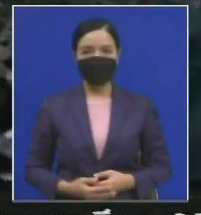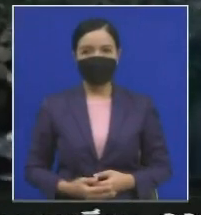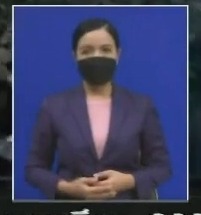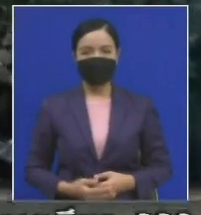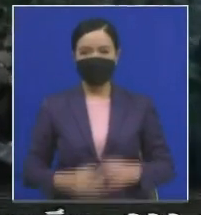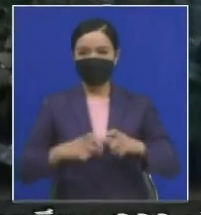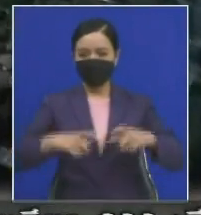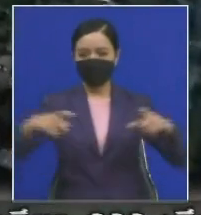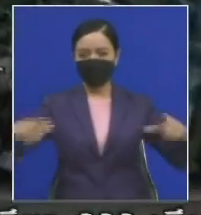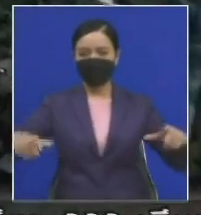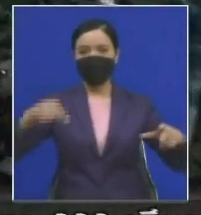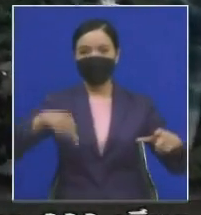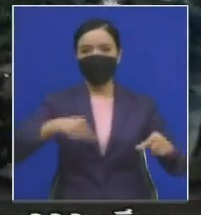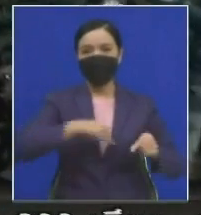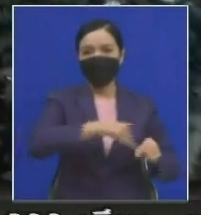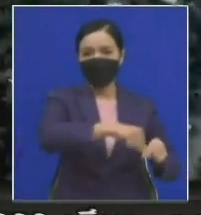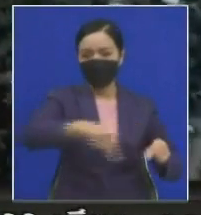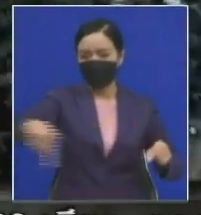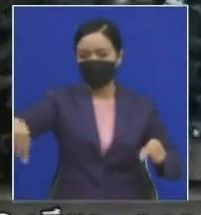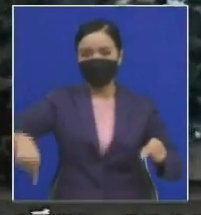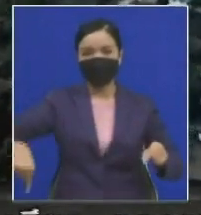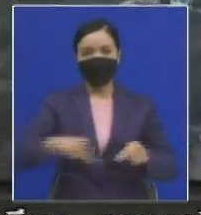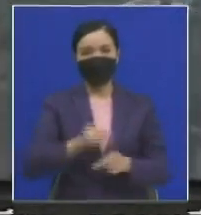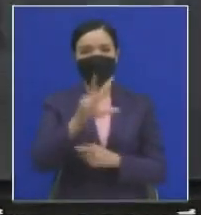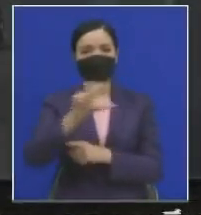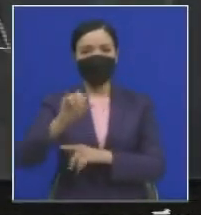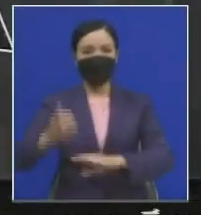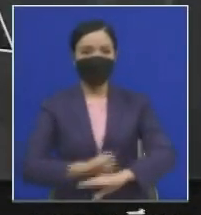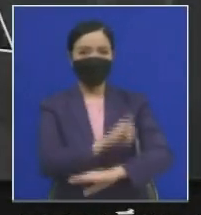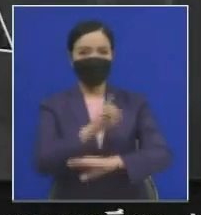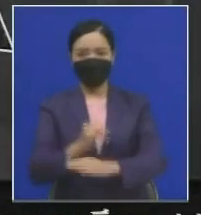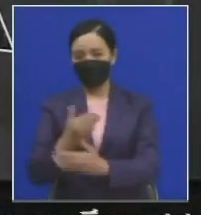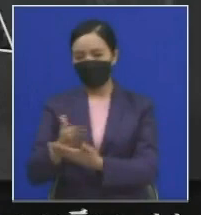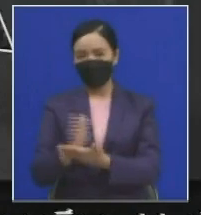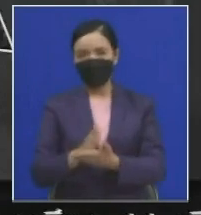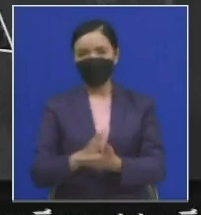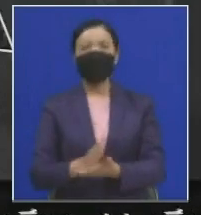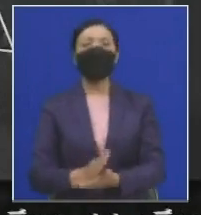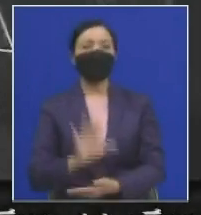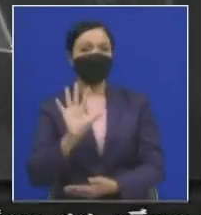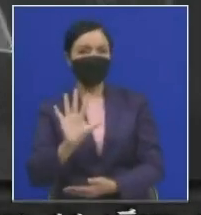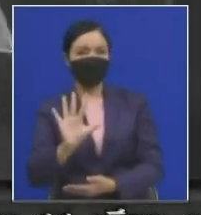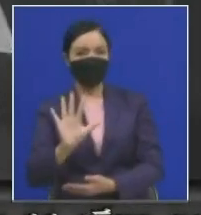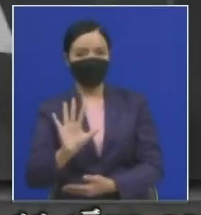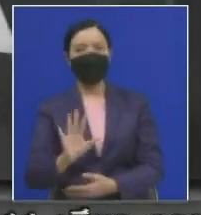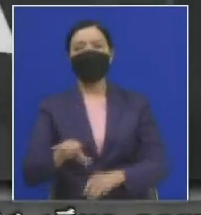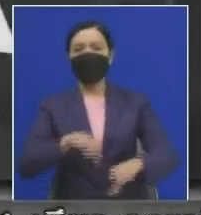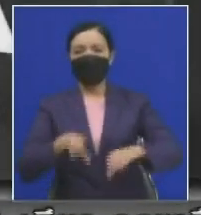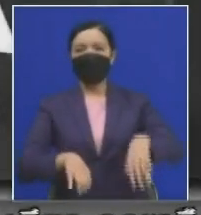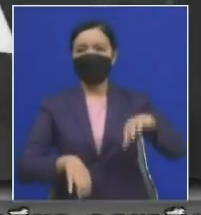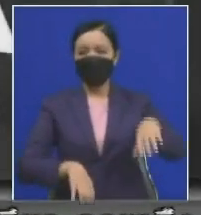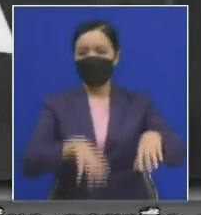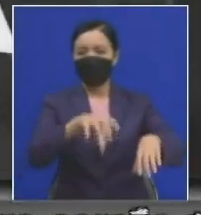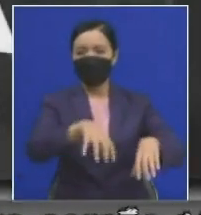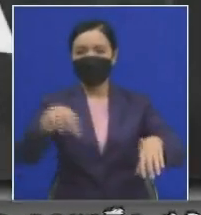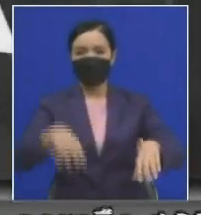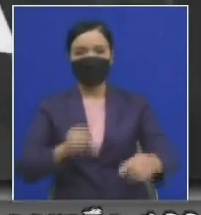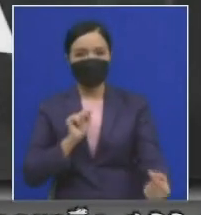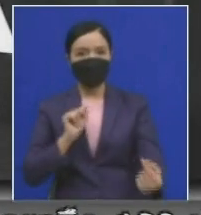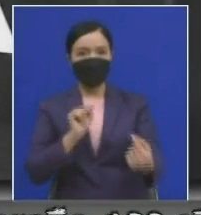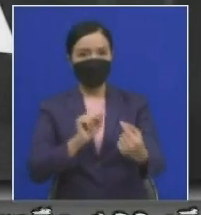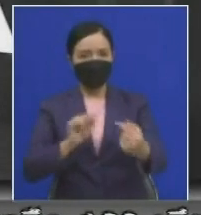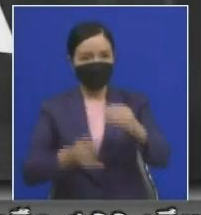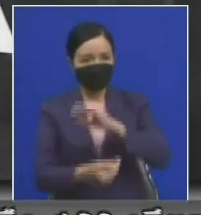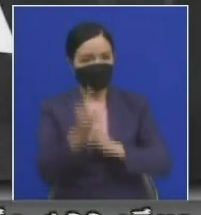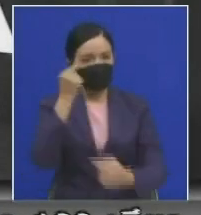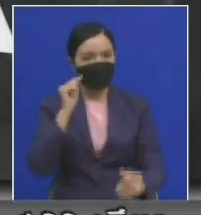ด้วยพนที่ 300 ไ่ จึงได้แลกออกไปท Kah S.สรางส่งเหมาะสบกับพืนที่มากที่สุด.พืนที่เข